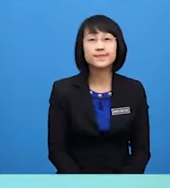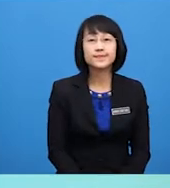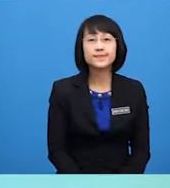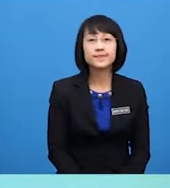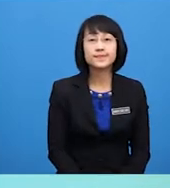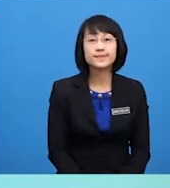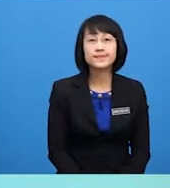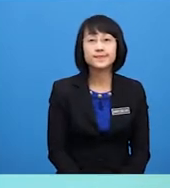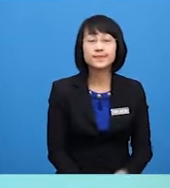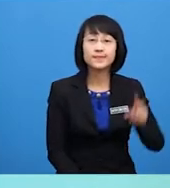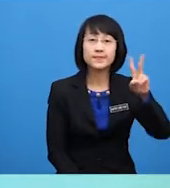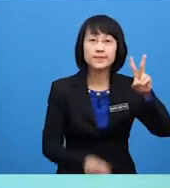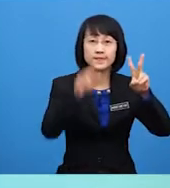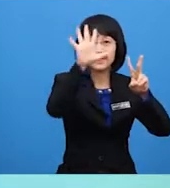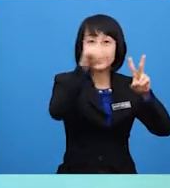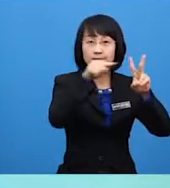adalah